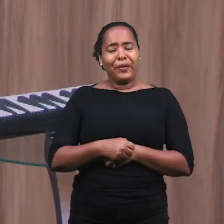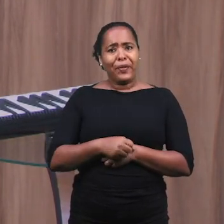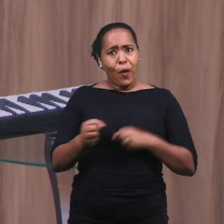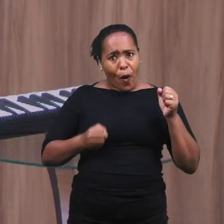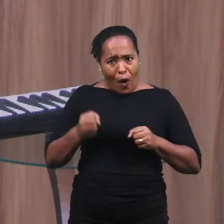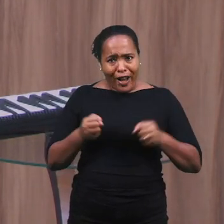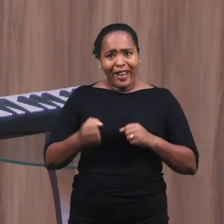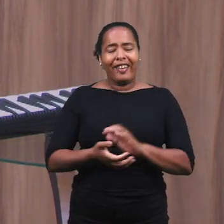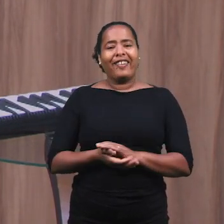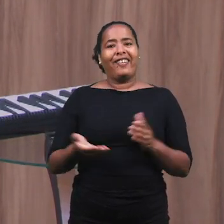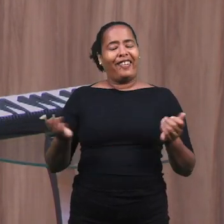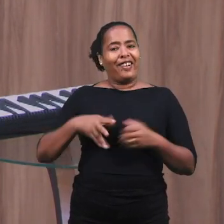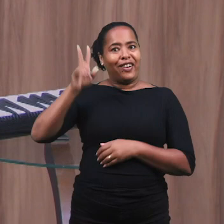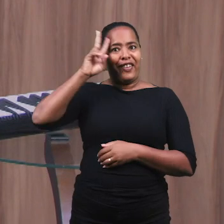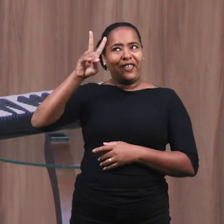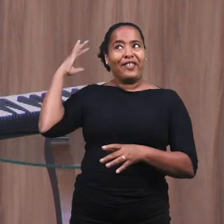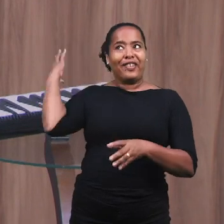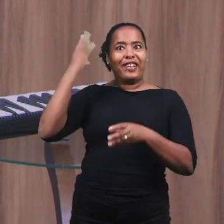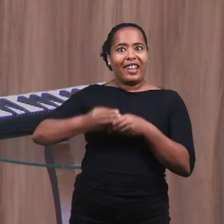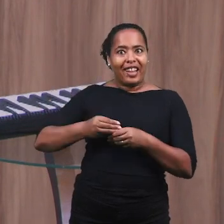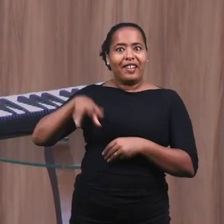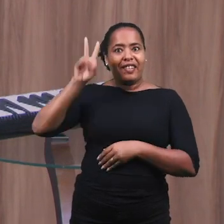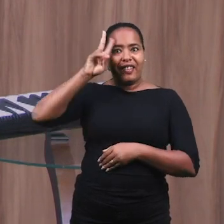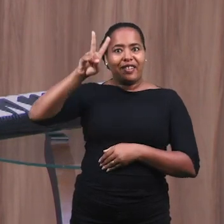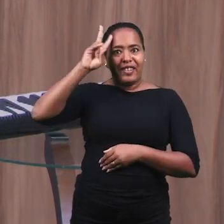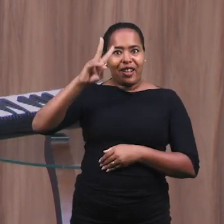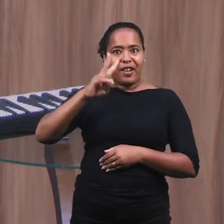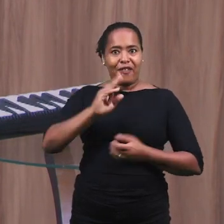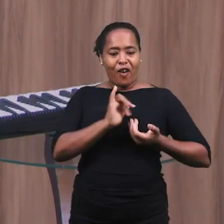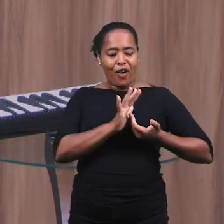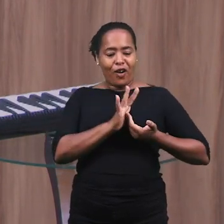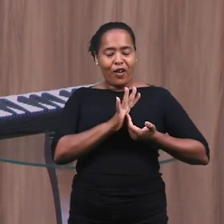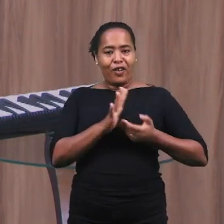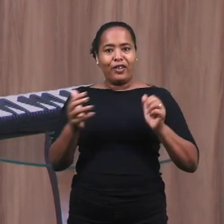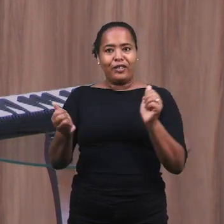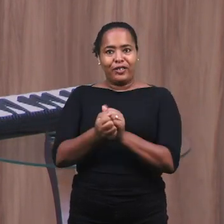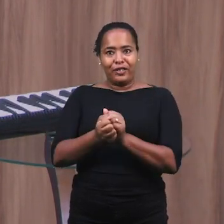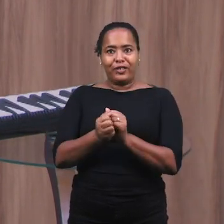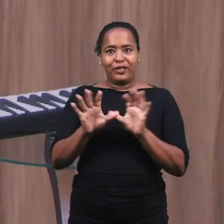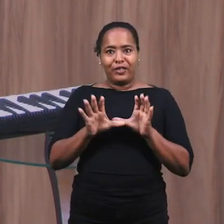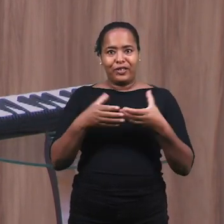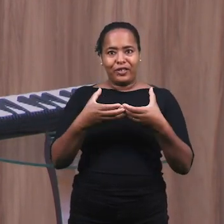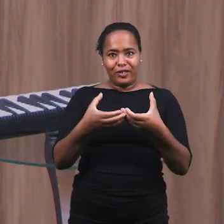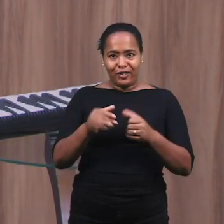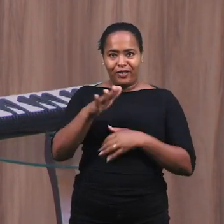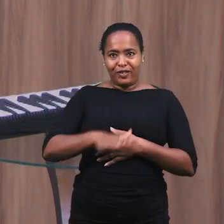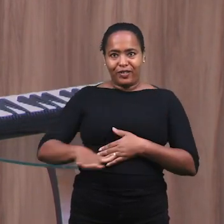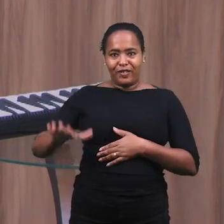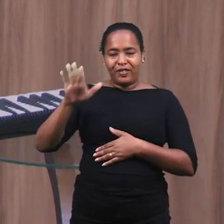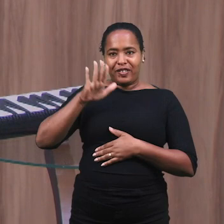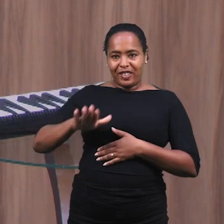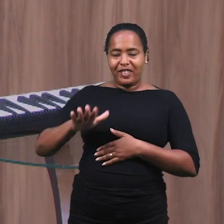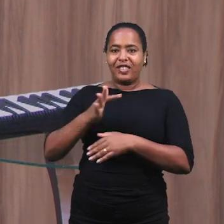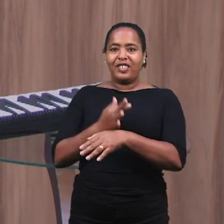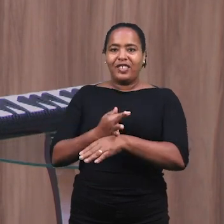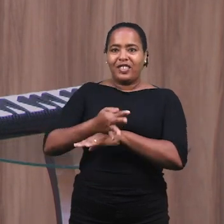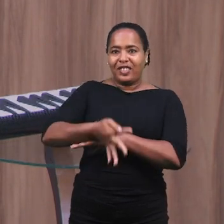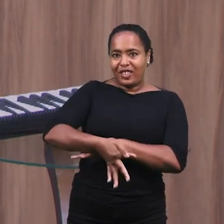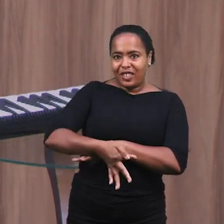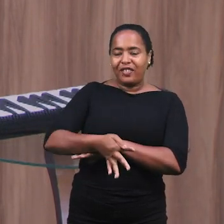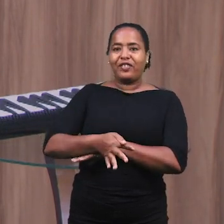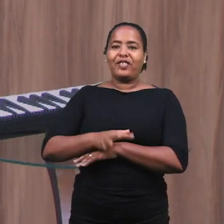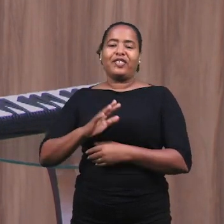Бегите быстрее, чтобы взять ваш инструмент. Теперь мы споем псалом. Мой светильник ясный вместе со